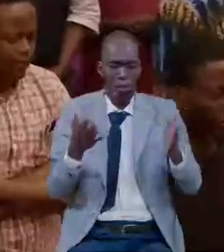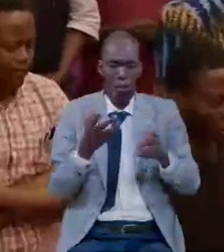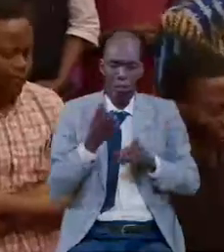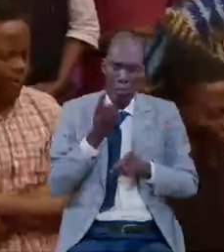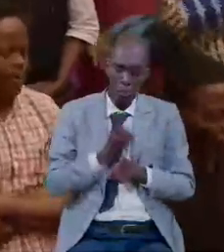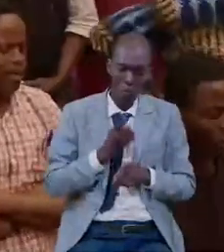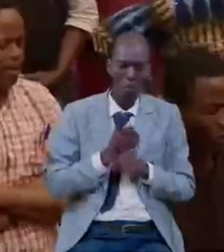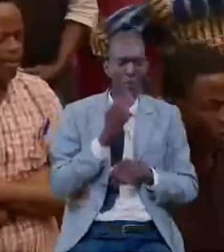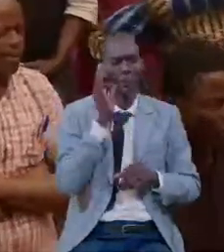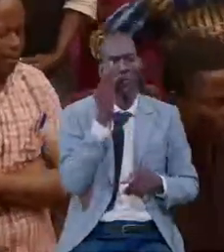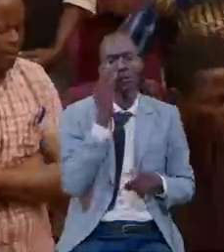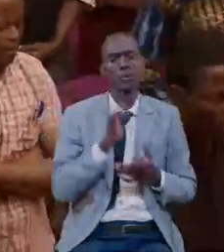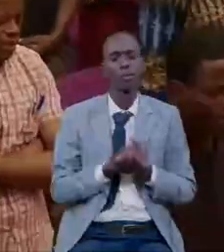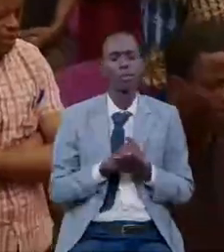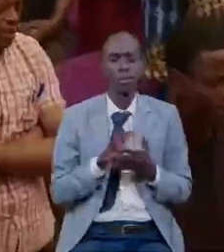sans